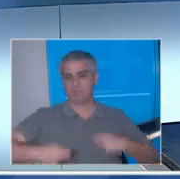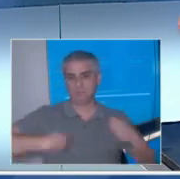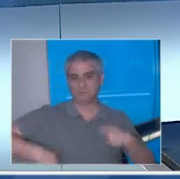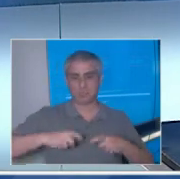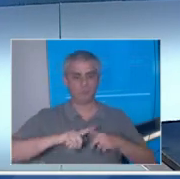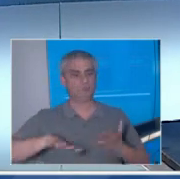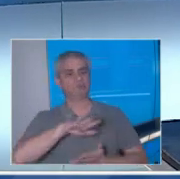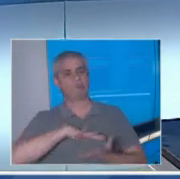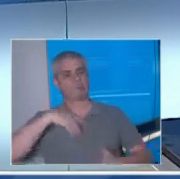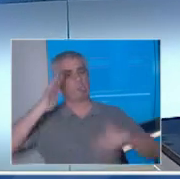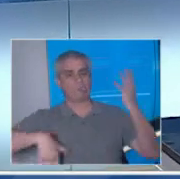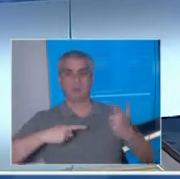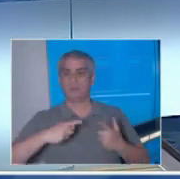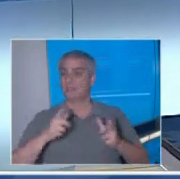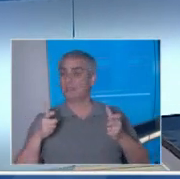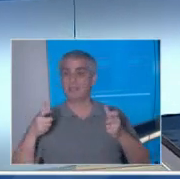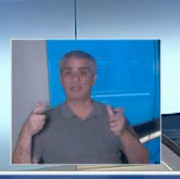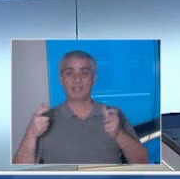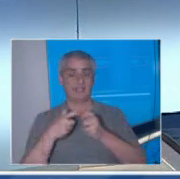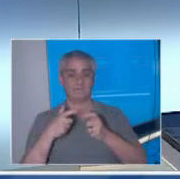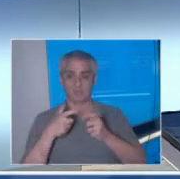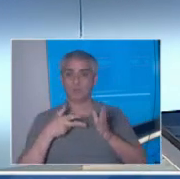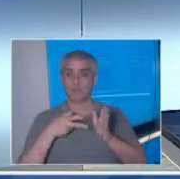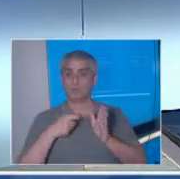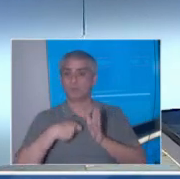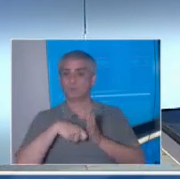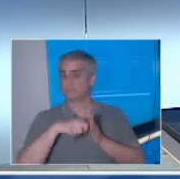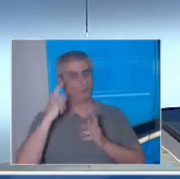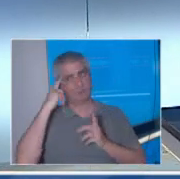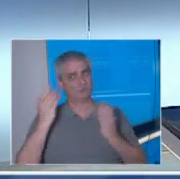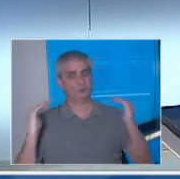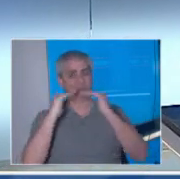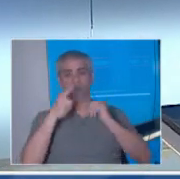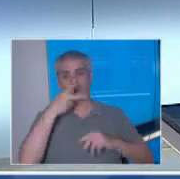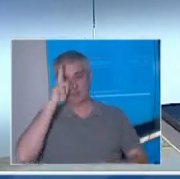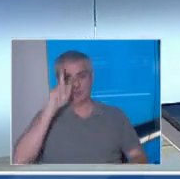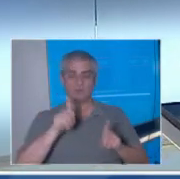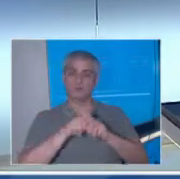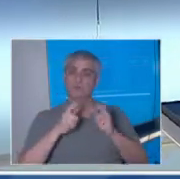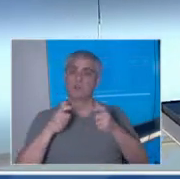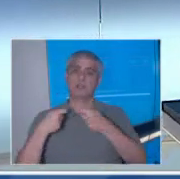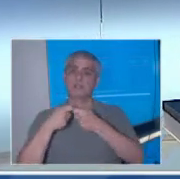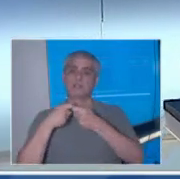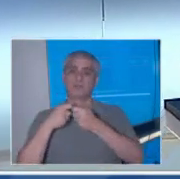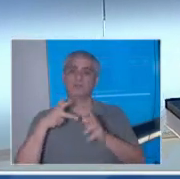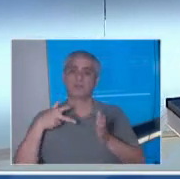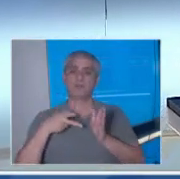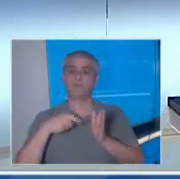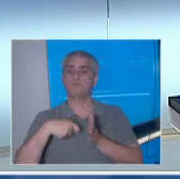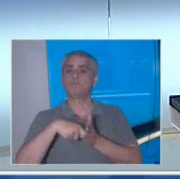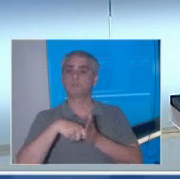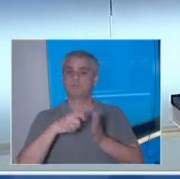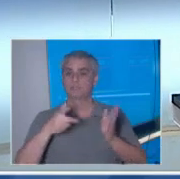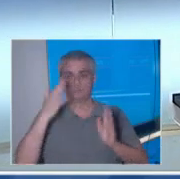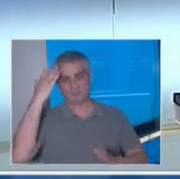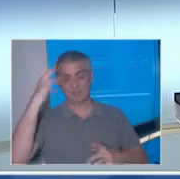לפעמים אומרים שכונה. לאיגוד המוסכים, אני אף פעם לא זוכר שישבו את סיעת הליכוד. זה כמו באיגוד המוסכים, אומר חבר הכנסת דוד ביטן.